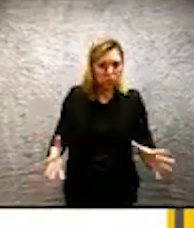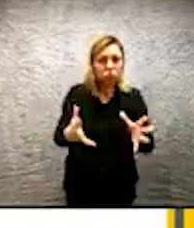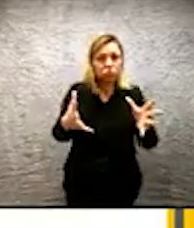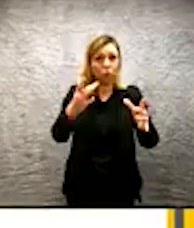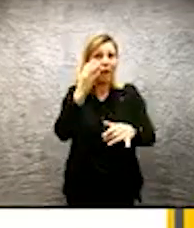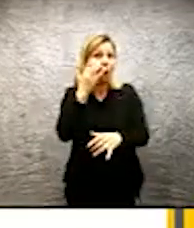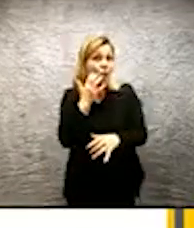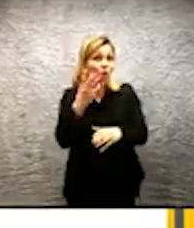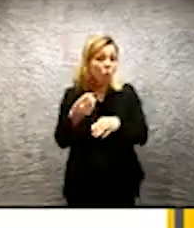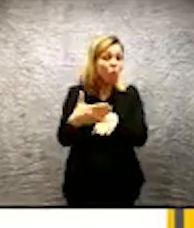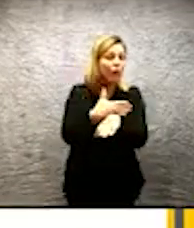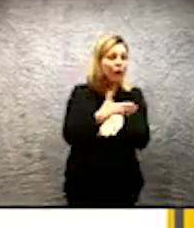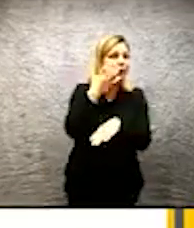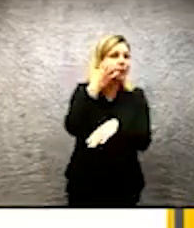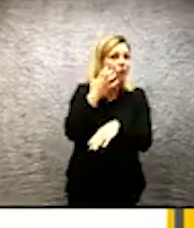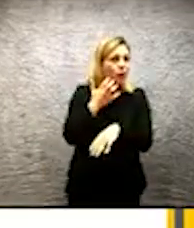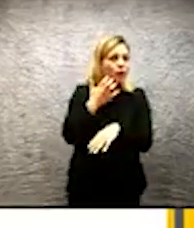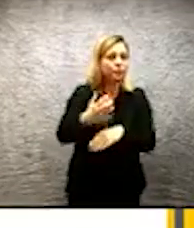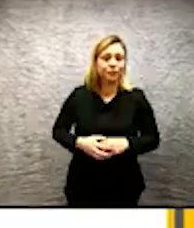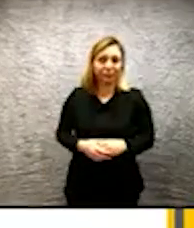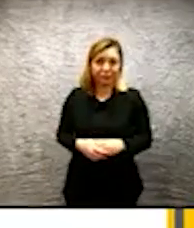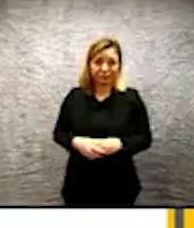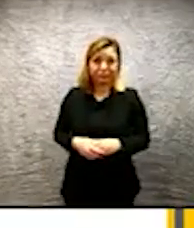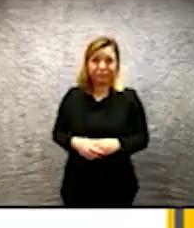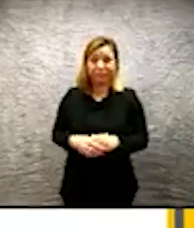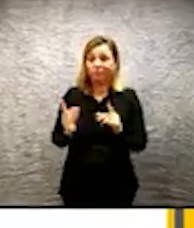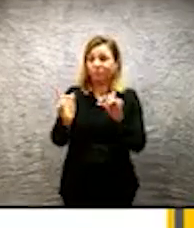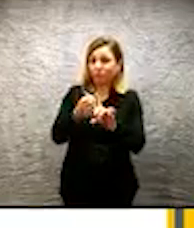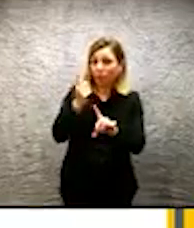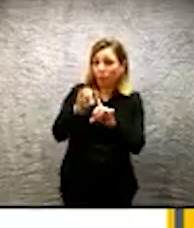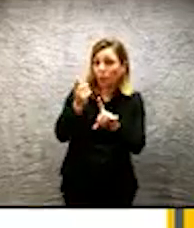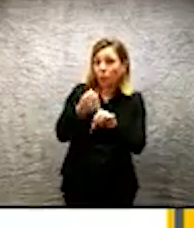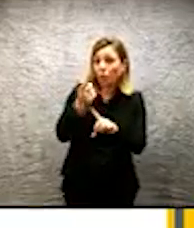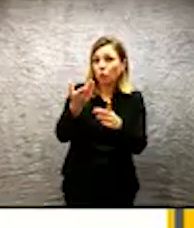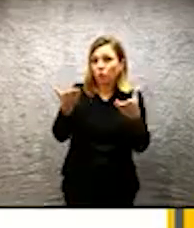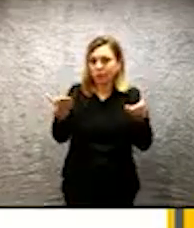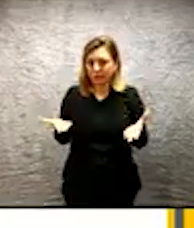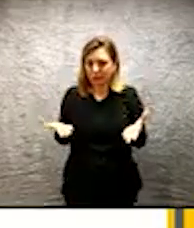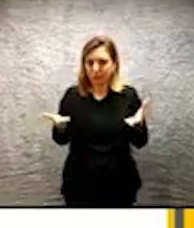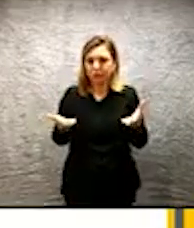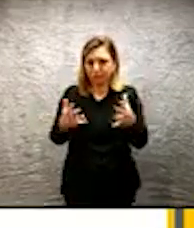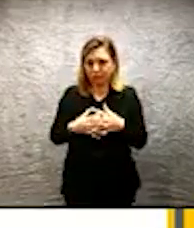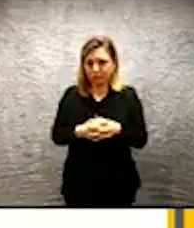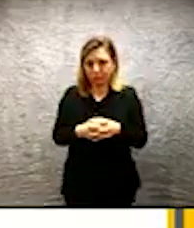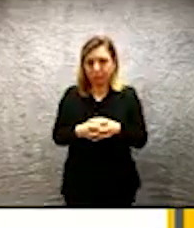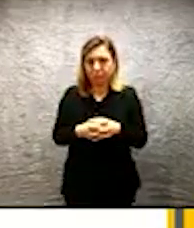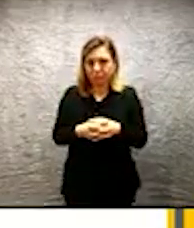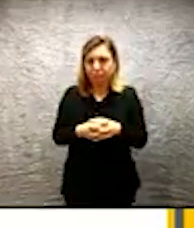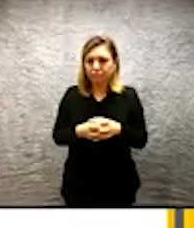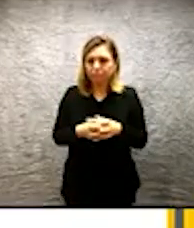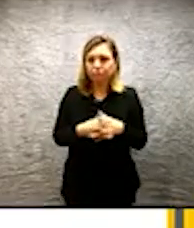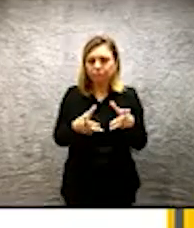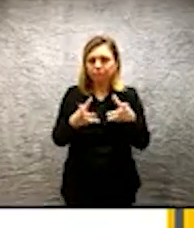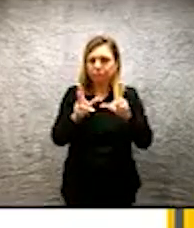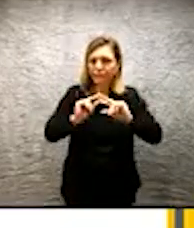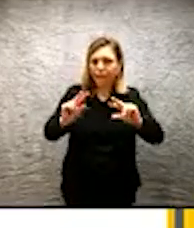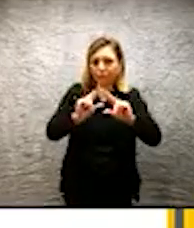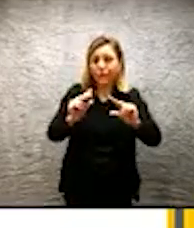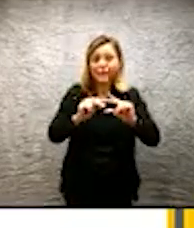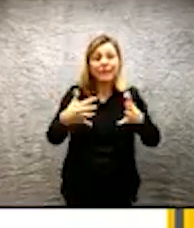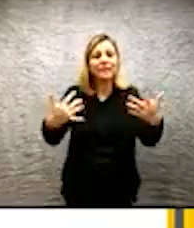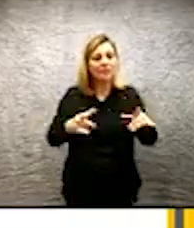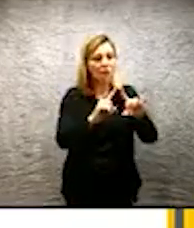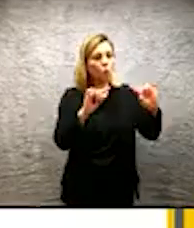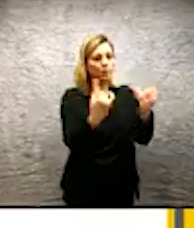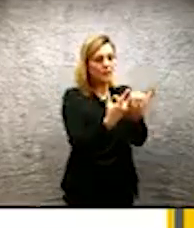et préadolescents. Il est important de souligner ici que cette offre, elle vient en complément du comité des jeunes. Il faut